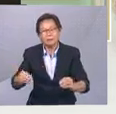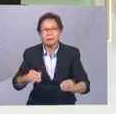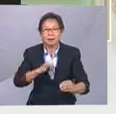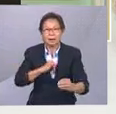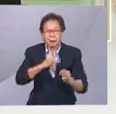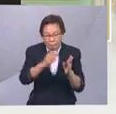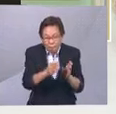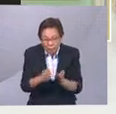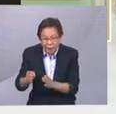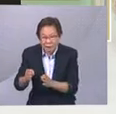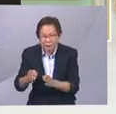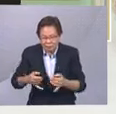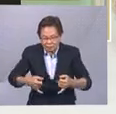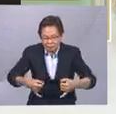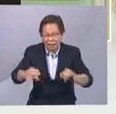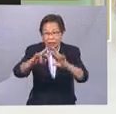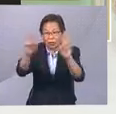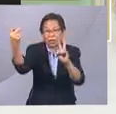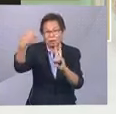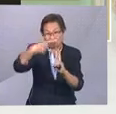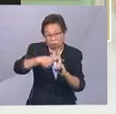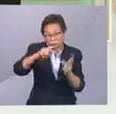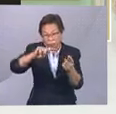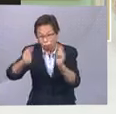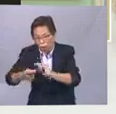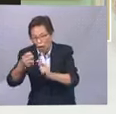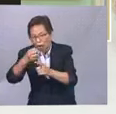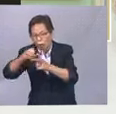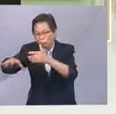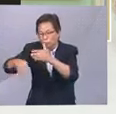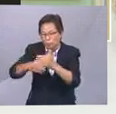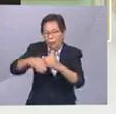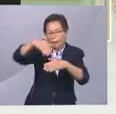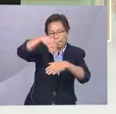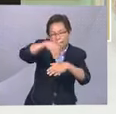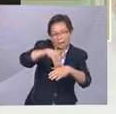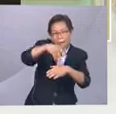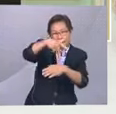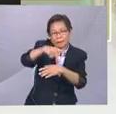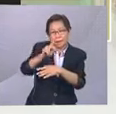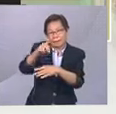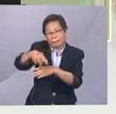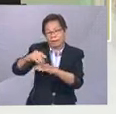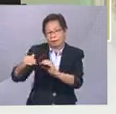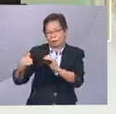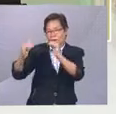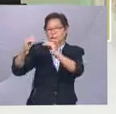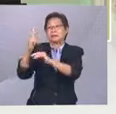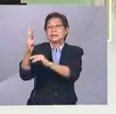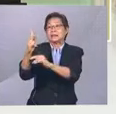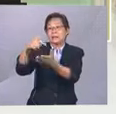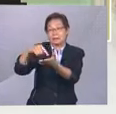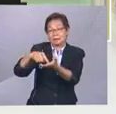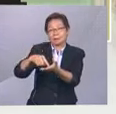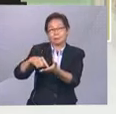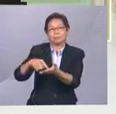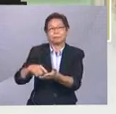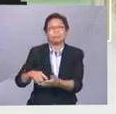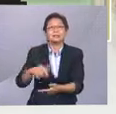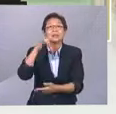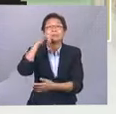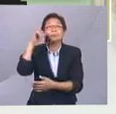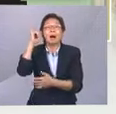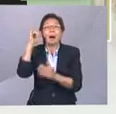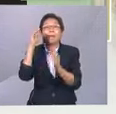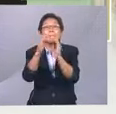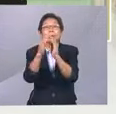jalan lagi akan diubah ataupun ditambah pada pipephase ketiga ini spicy semalam